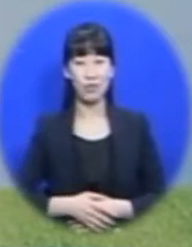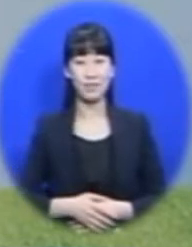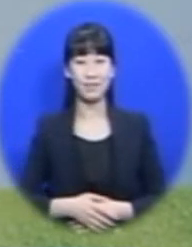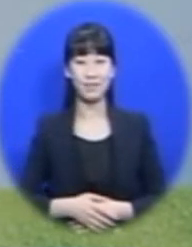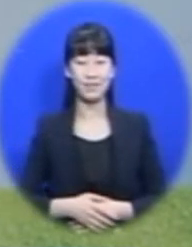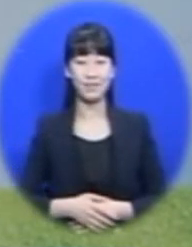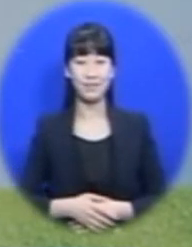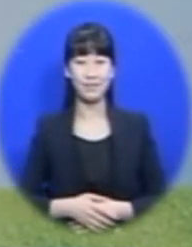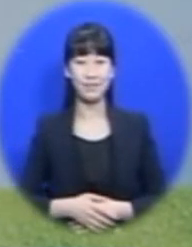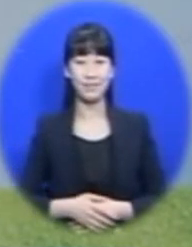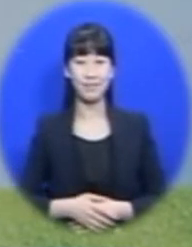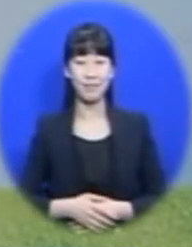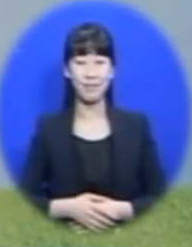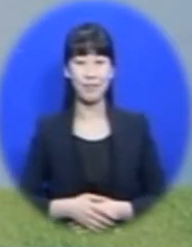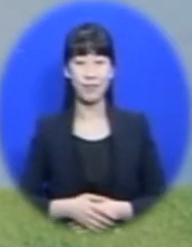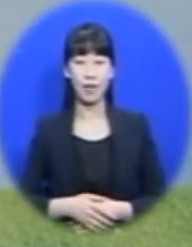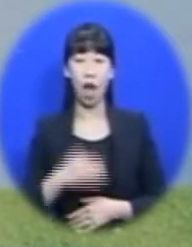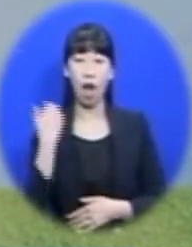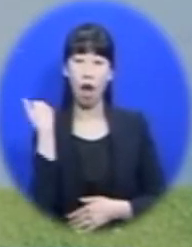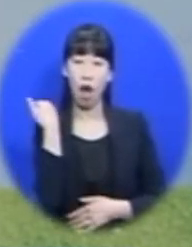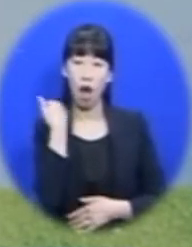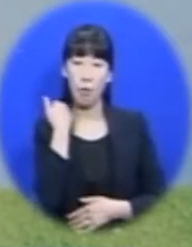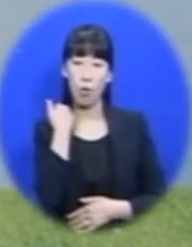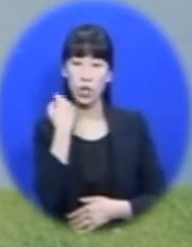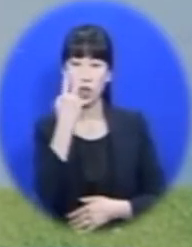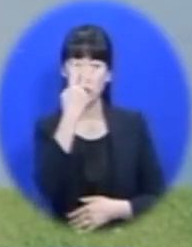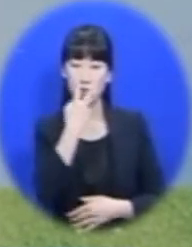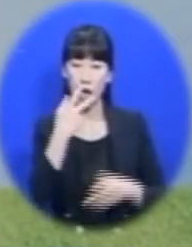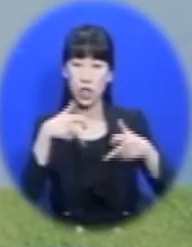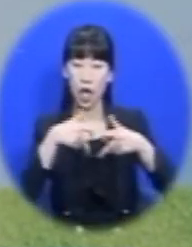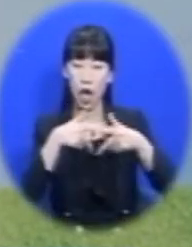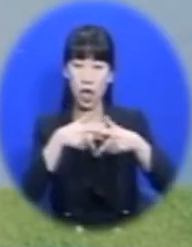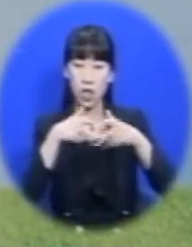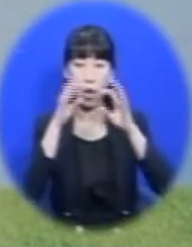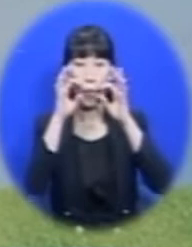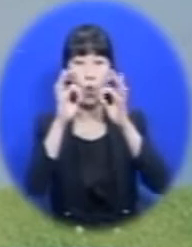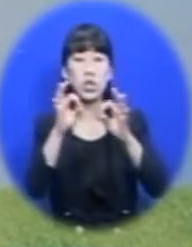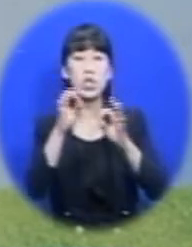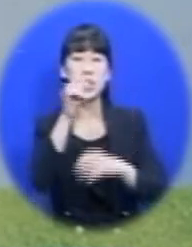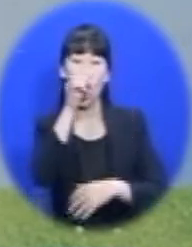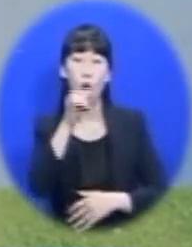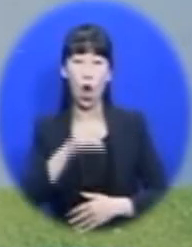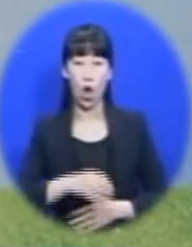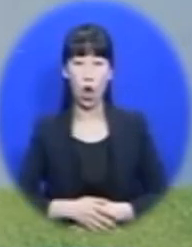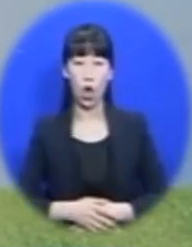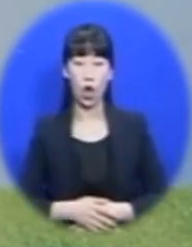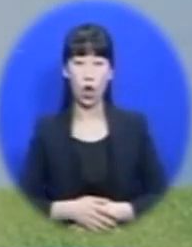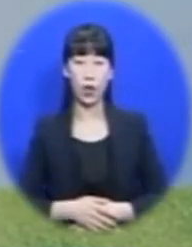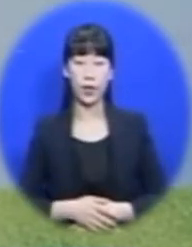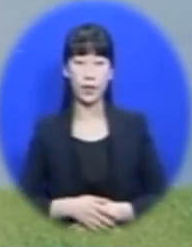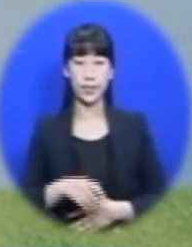찍혔습니다. 보이지 않는 그분들이 보는 눈이 있더라고요. 그분들이 사진을 찍을